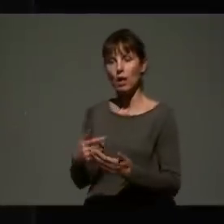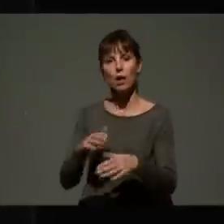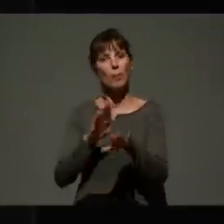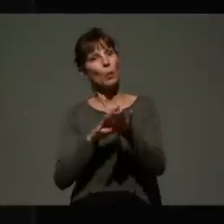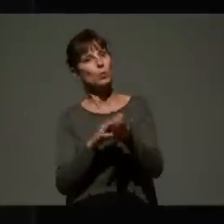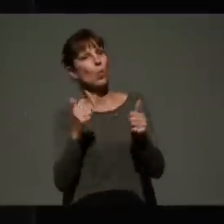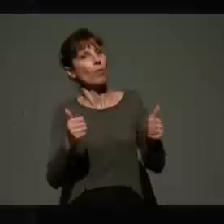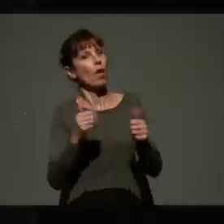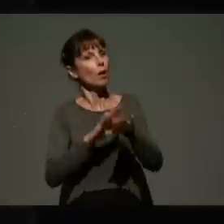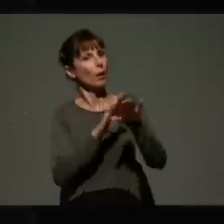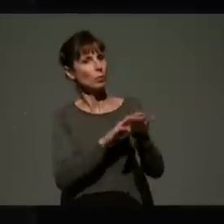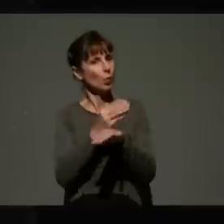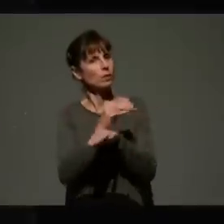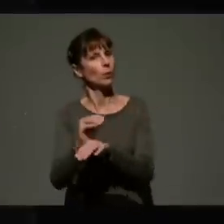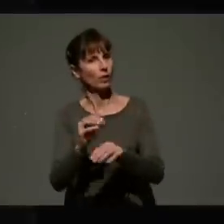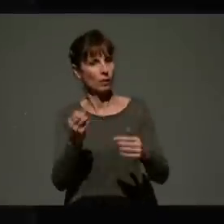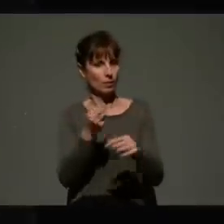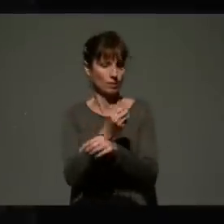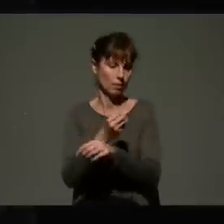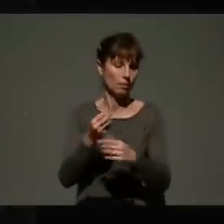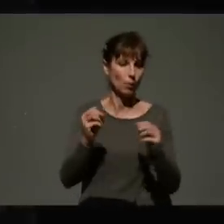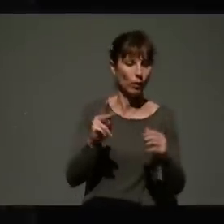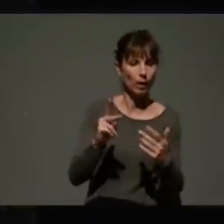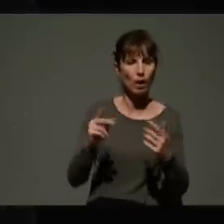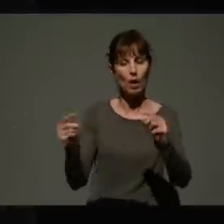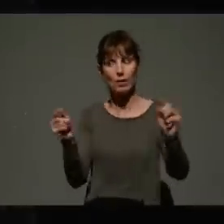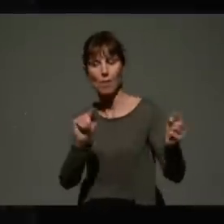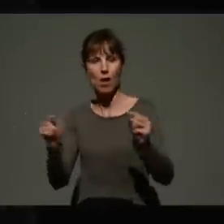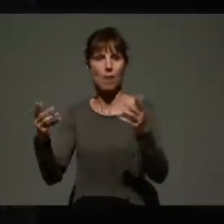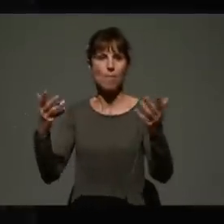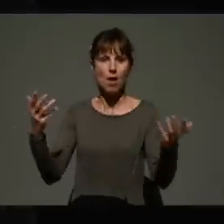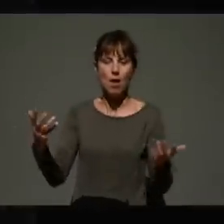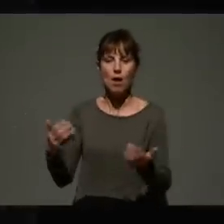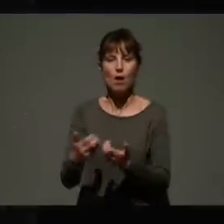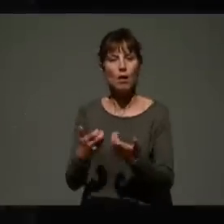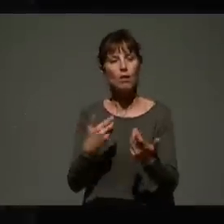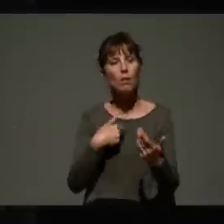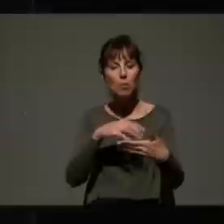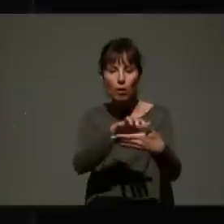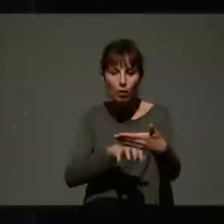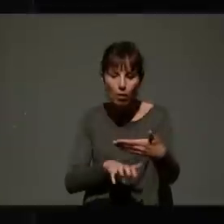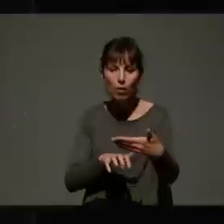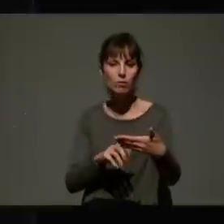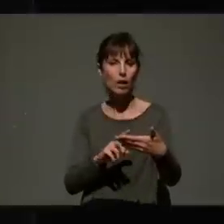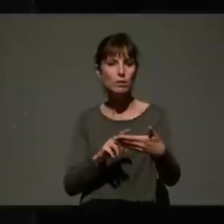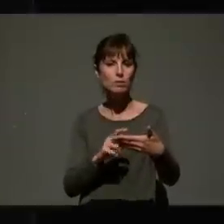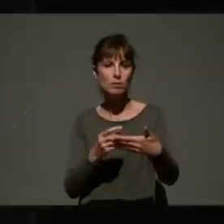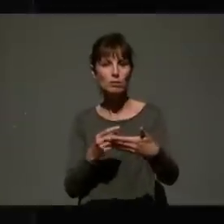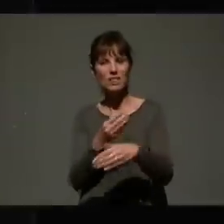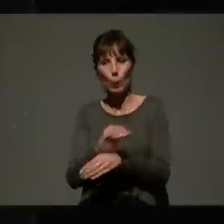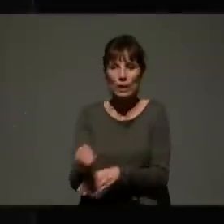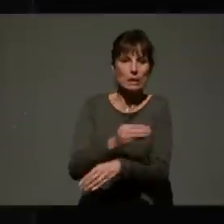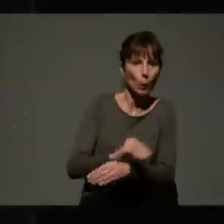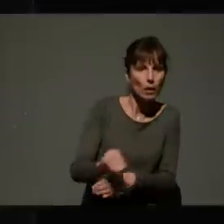précaution qui est dans la Constitution, qui fait beaucoup débat, mais quand on lit le texte, il est relativement simple, mais tout le monde le met à toutes les